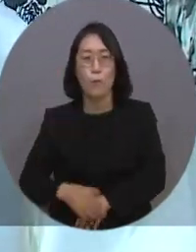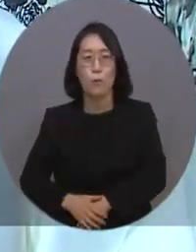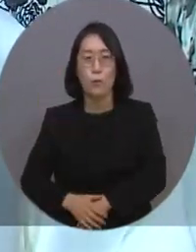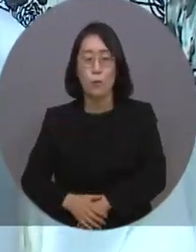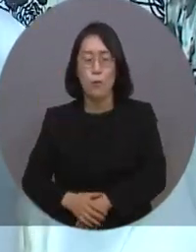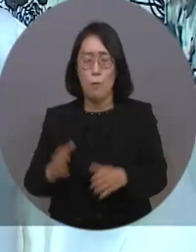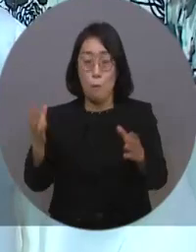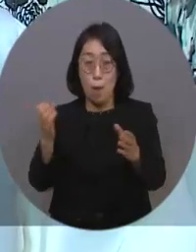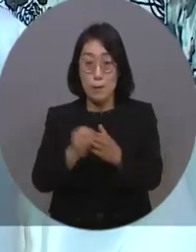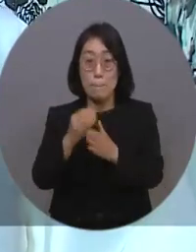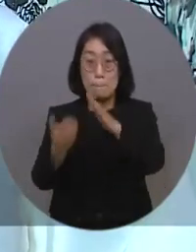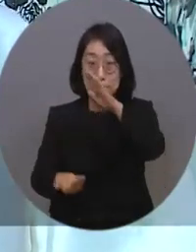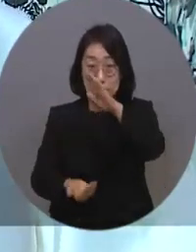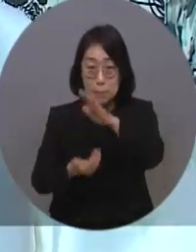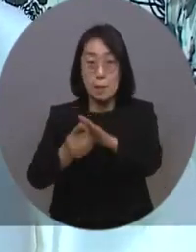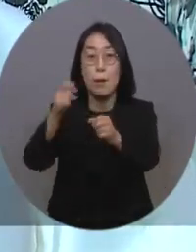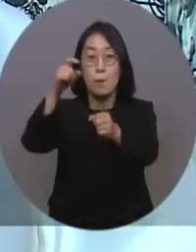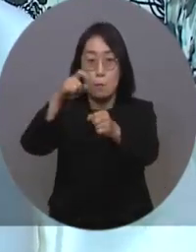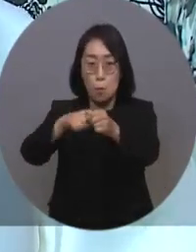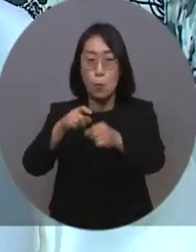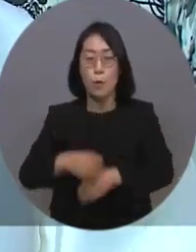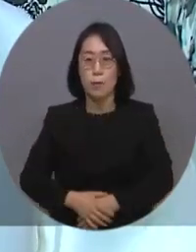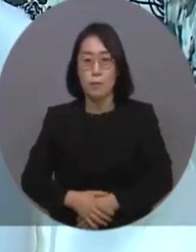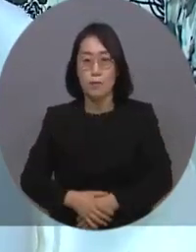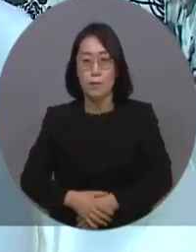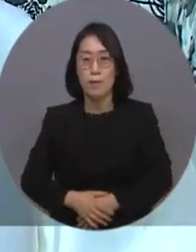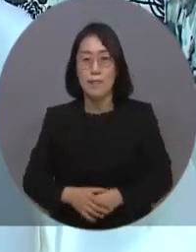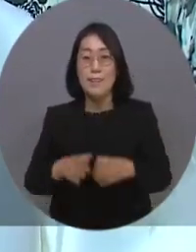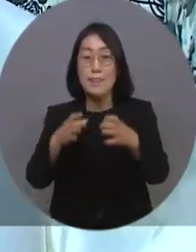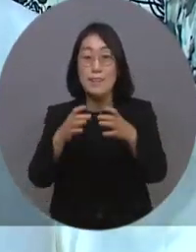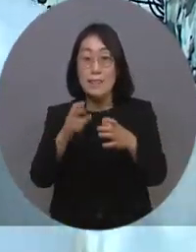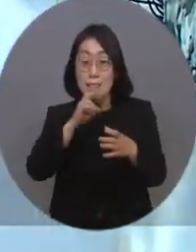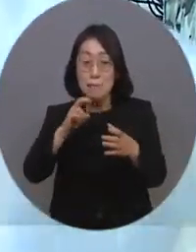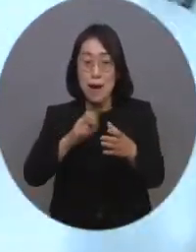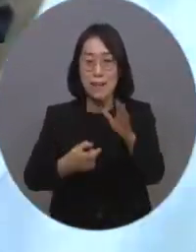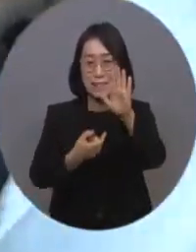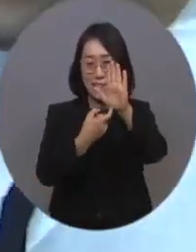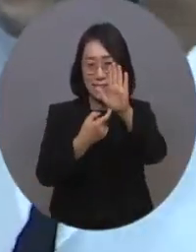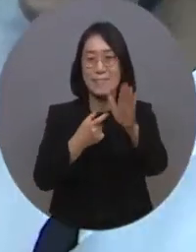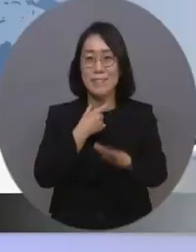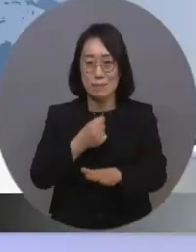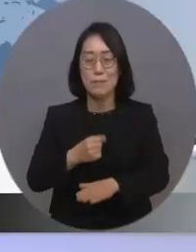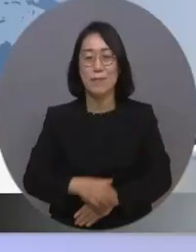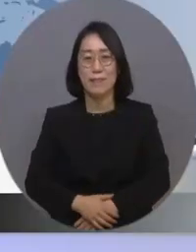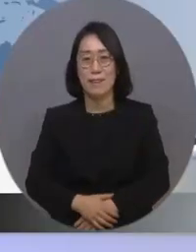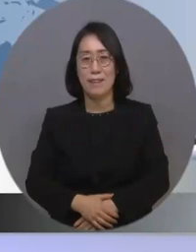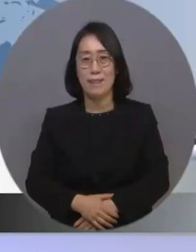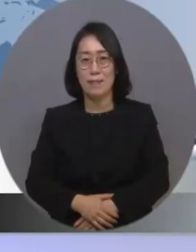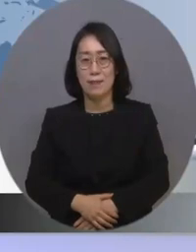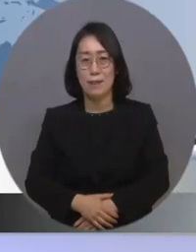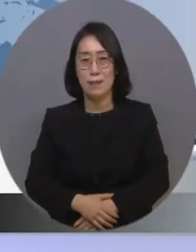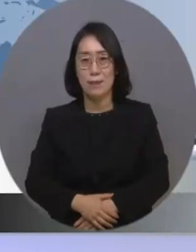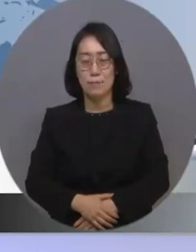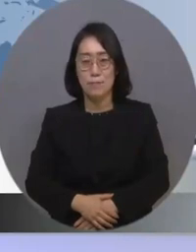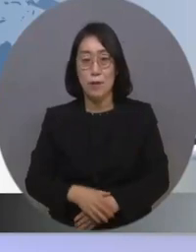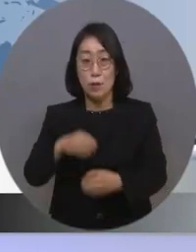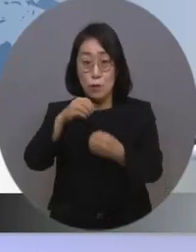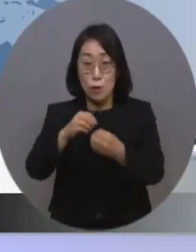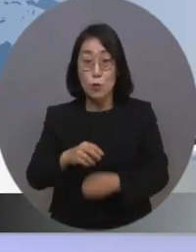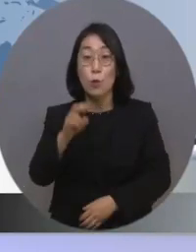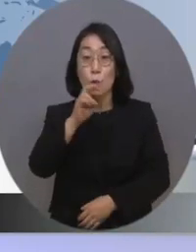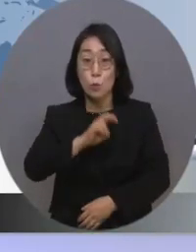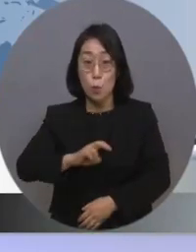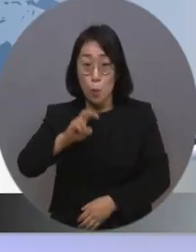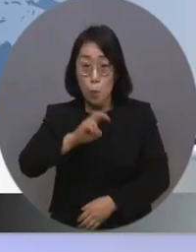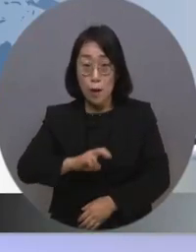저도 완창했다라고 멜론 진이 이런 데 한 땅 내고 싶습니다. 우리나라 전통 국악을